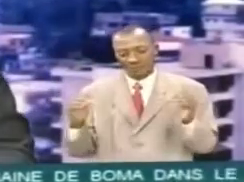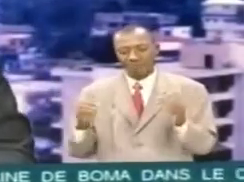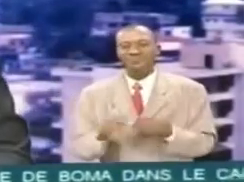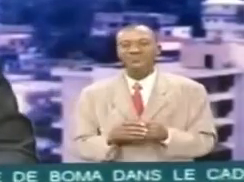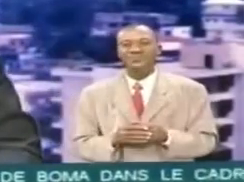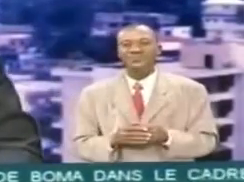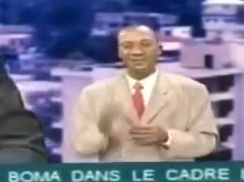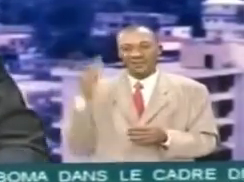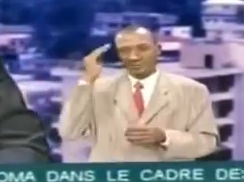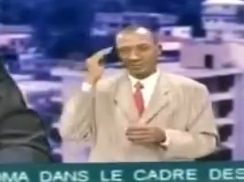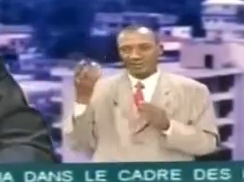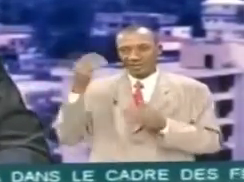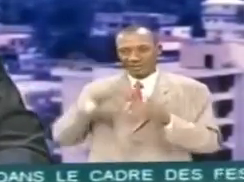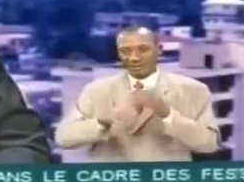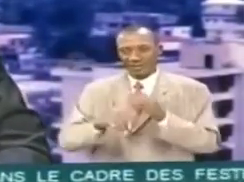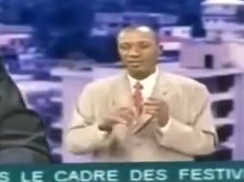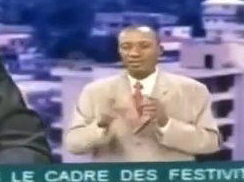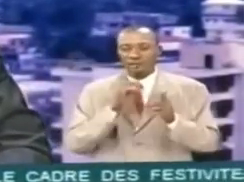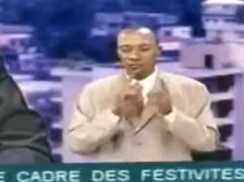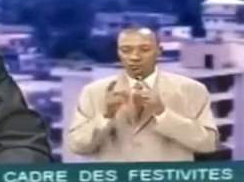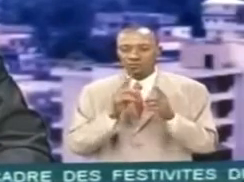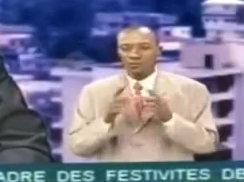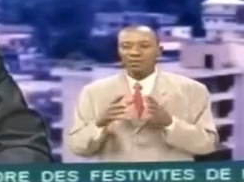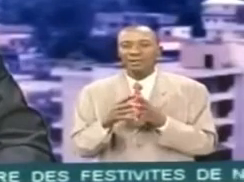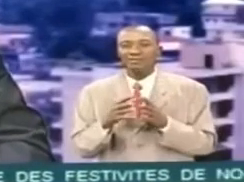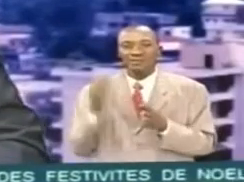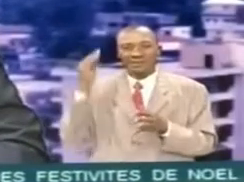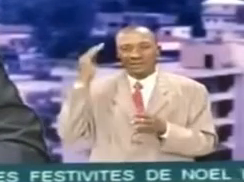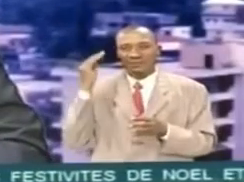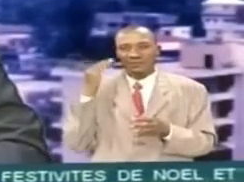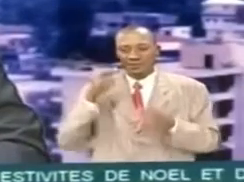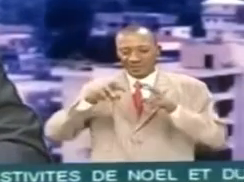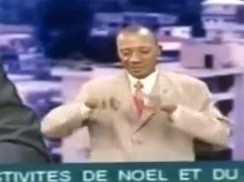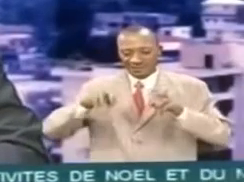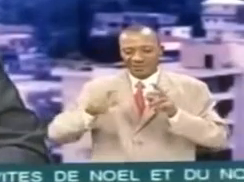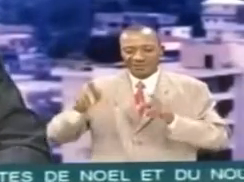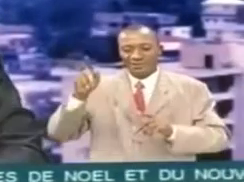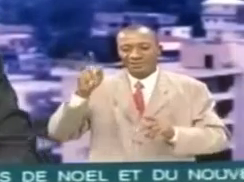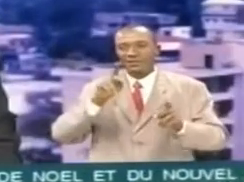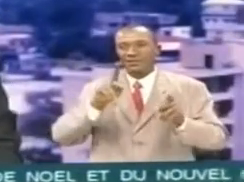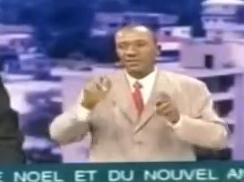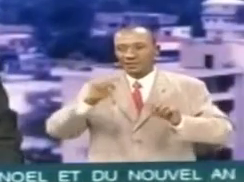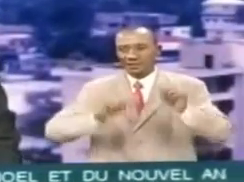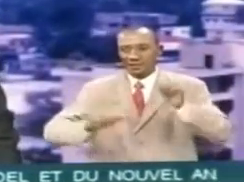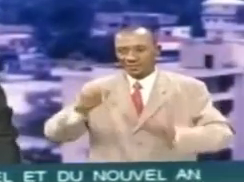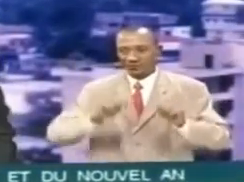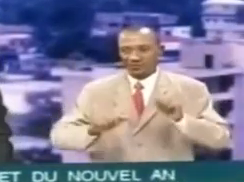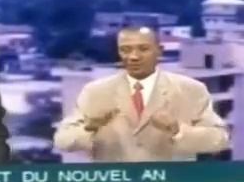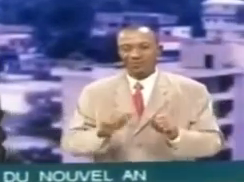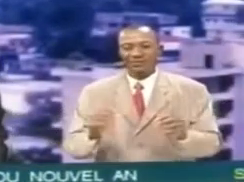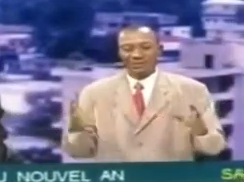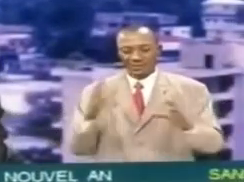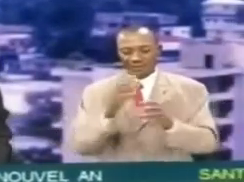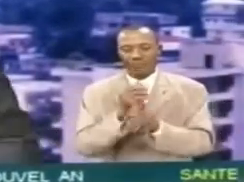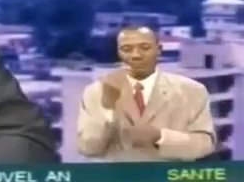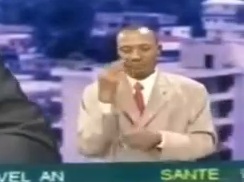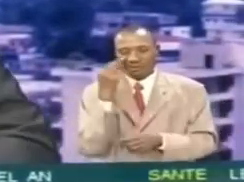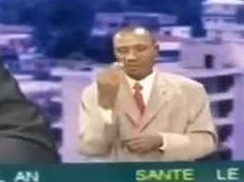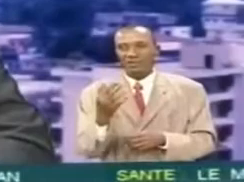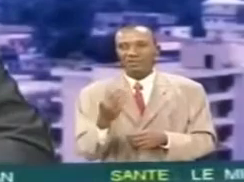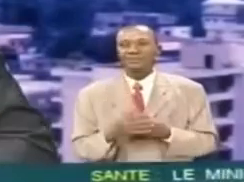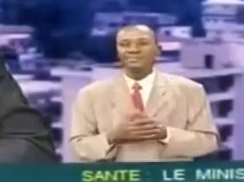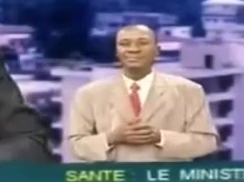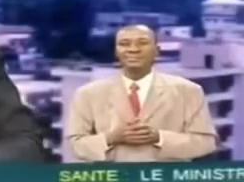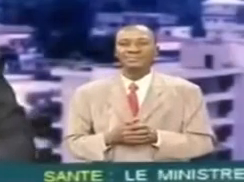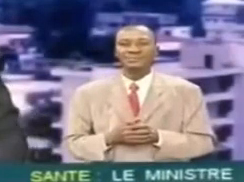a également eu une séance de travail avec le ministre de la Recherche scientifique, Eva Mwakasa. Un reportage signé Françoise